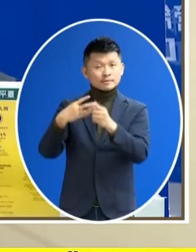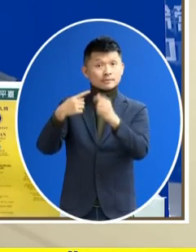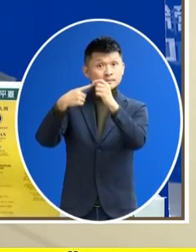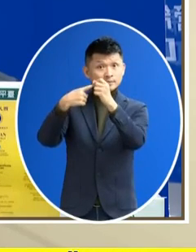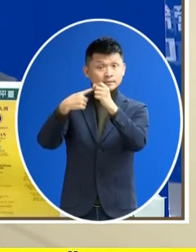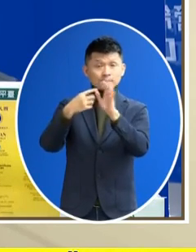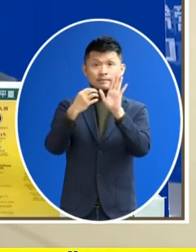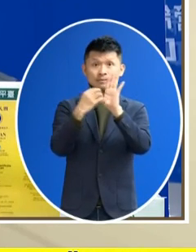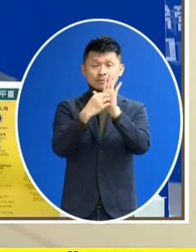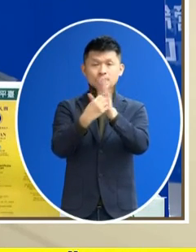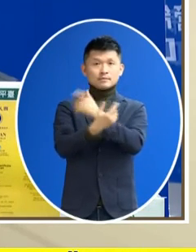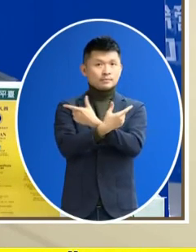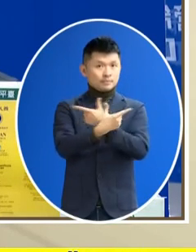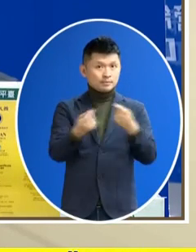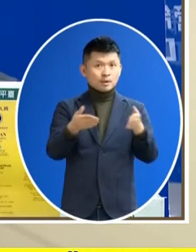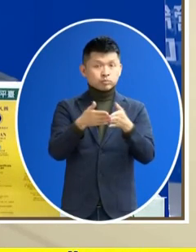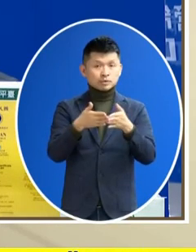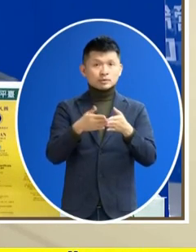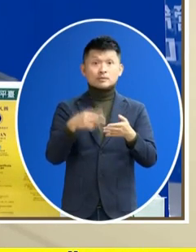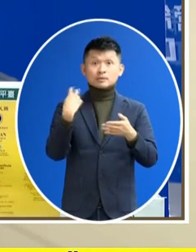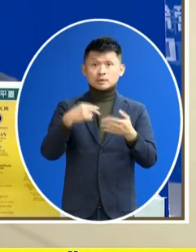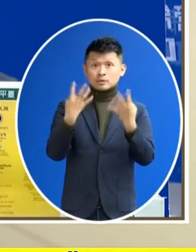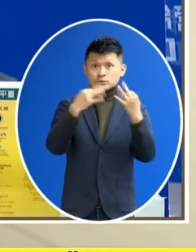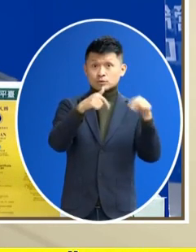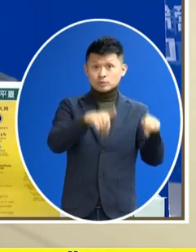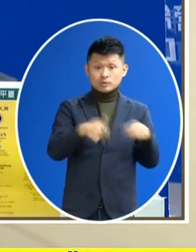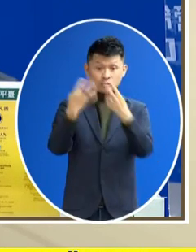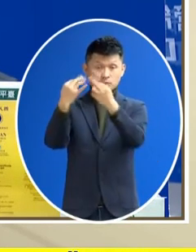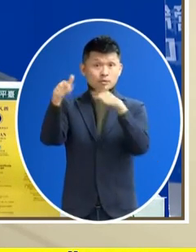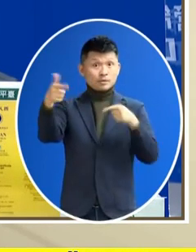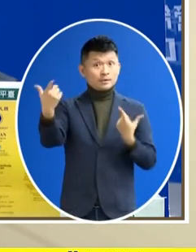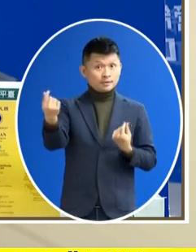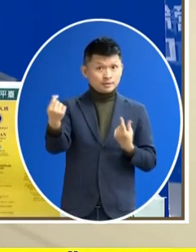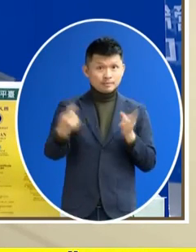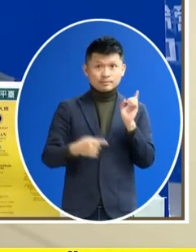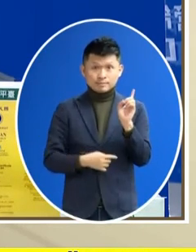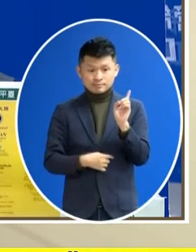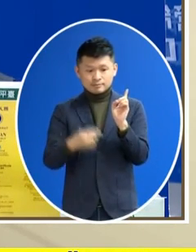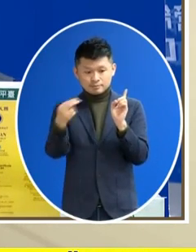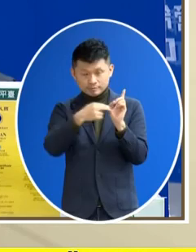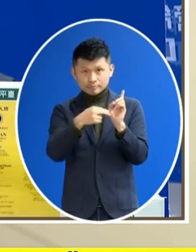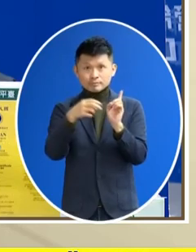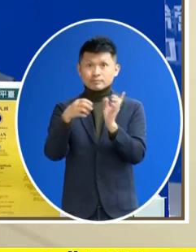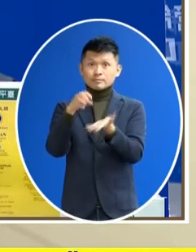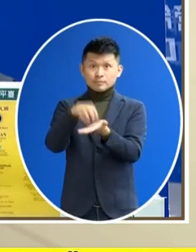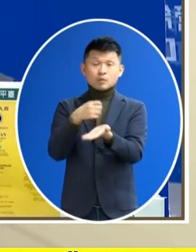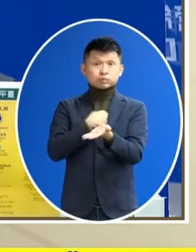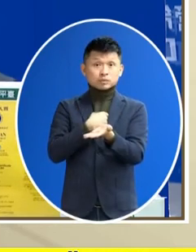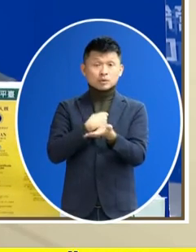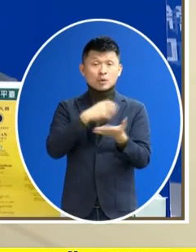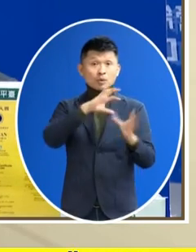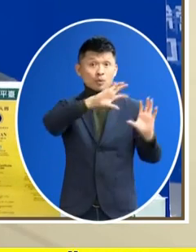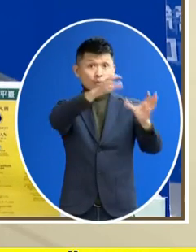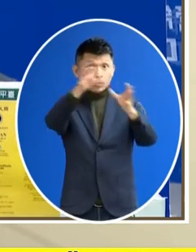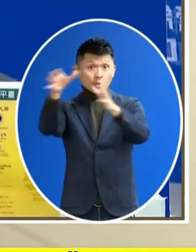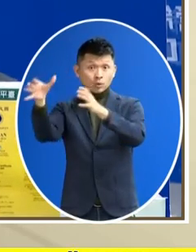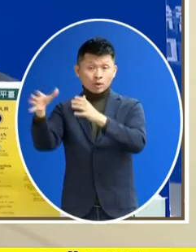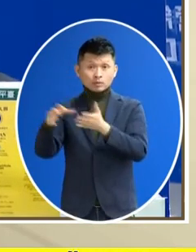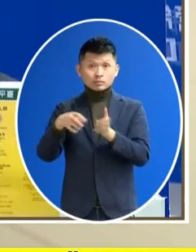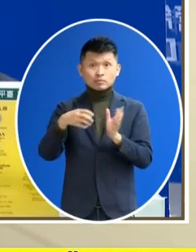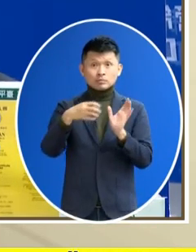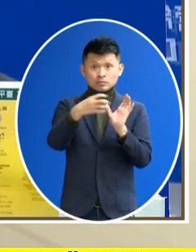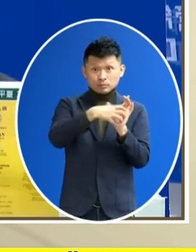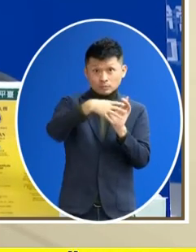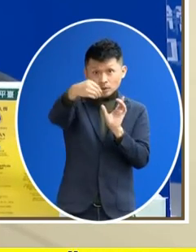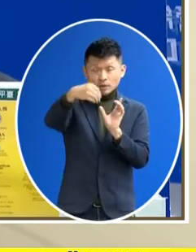资料标准是一致的，那互相用数位签章来确认，所以每个国家的数位签章是要互相去验证